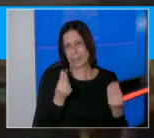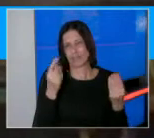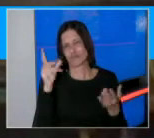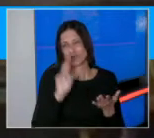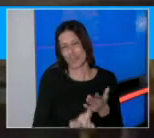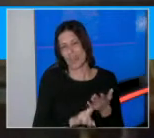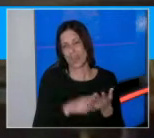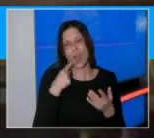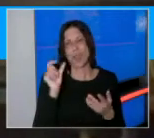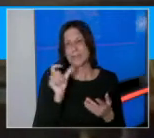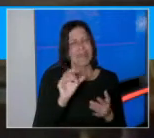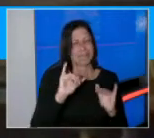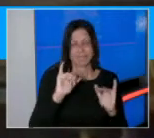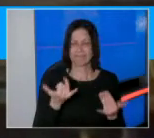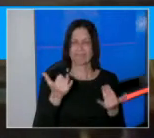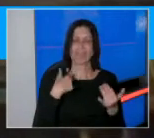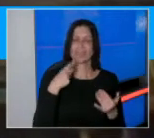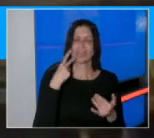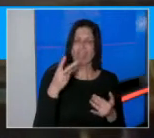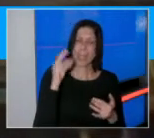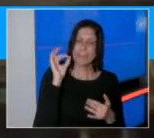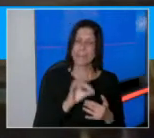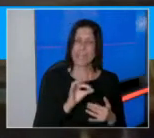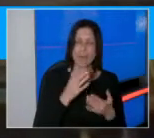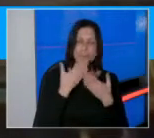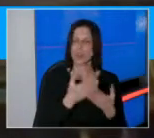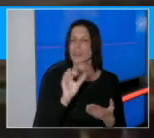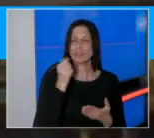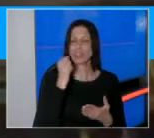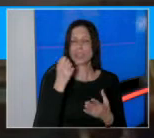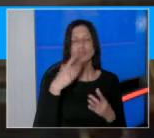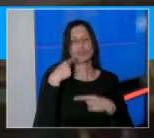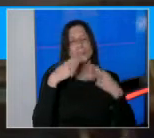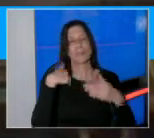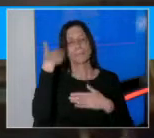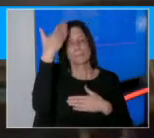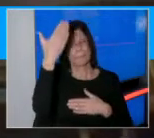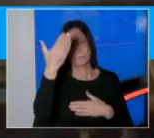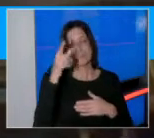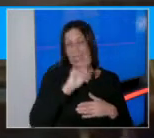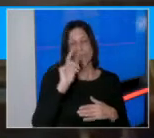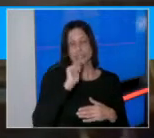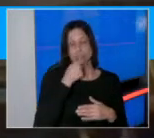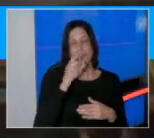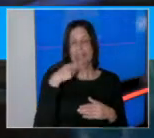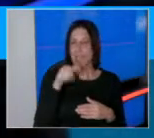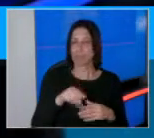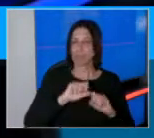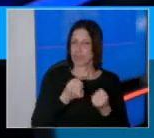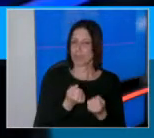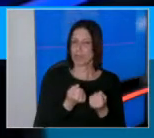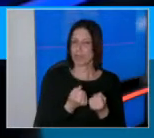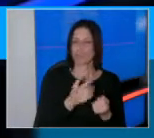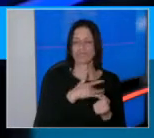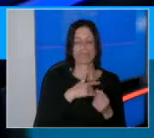אתה מבין? כל מילה בסלע, אנחנו נראה פגיעה בשירותים הסוציאליים שנים קדימה, זה ממש לא סוד, יהיה פה משבר. הלב